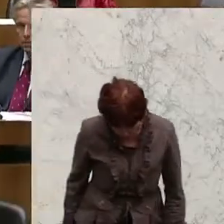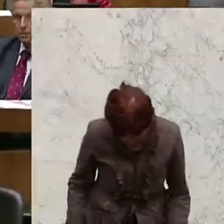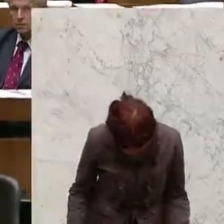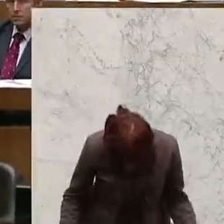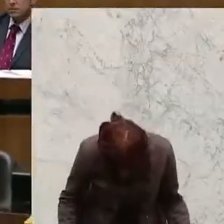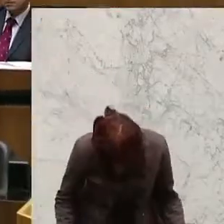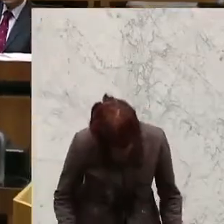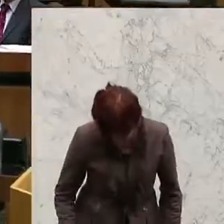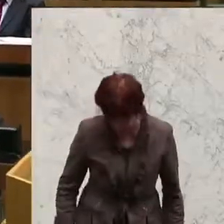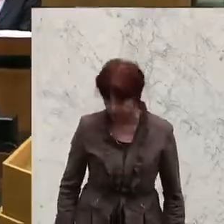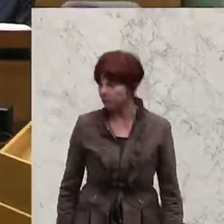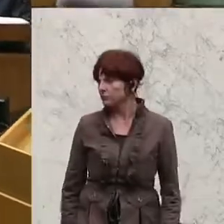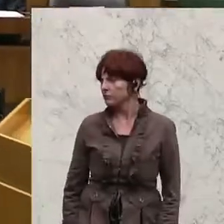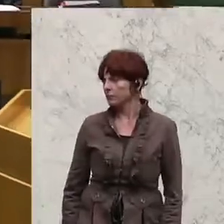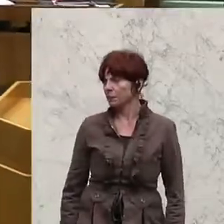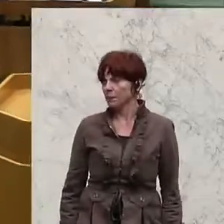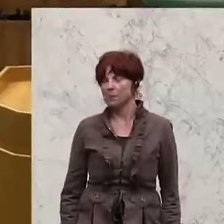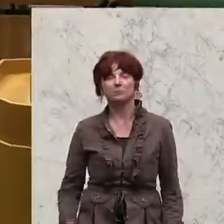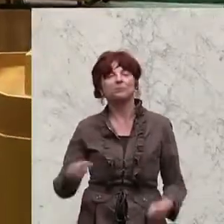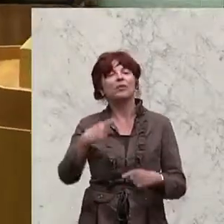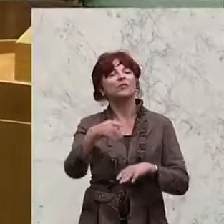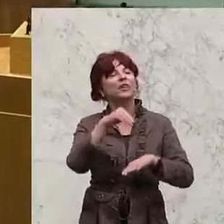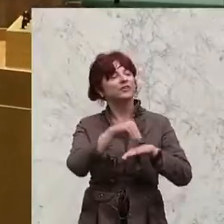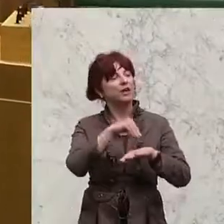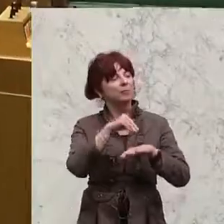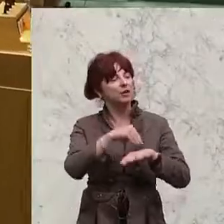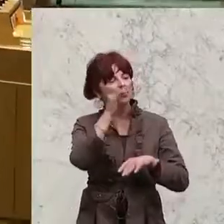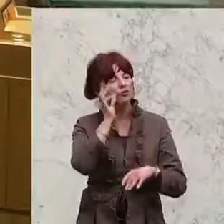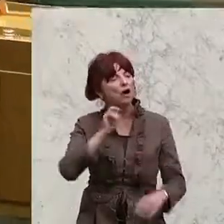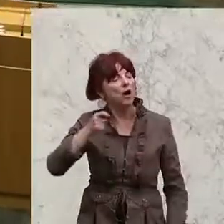von heute, wie Elmar Podgorschett von den Freiheitlichen gesagt hat. Nächste Rednerin.